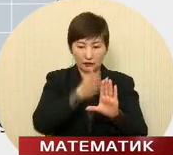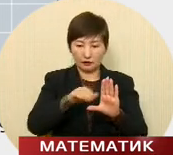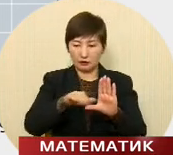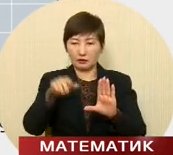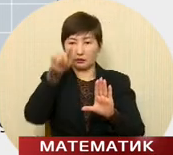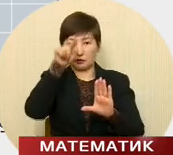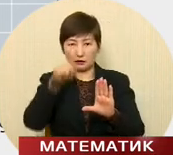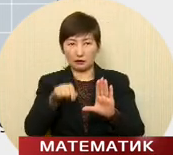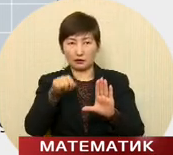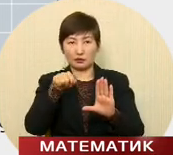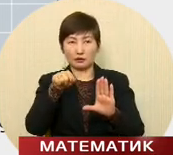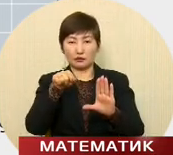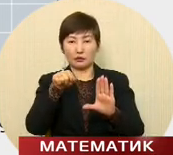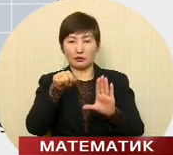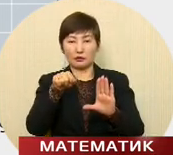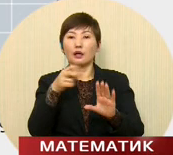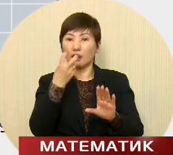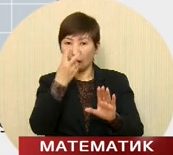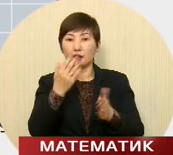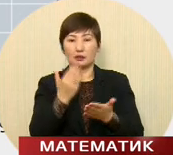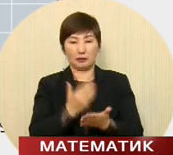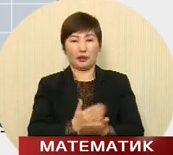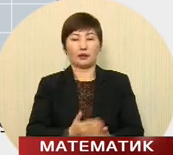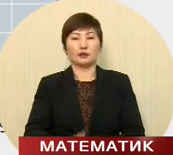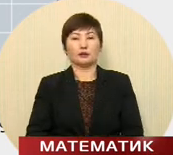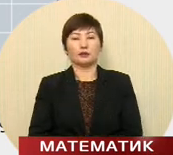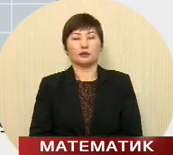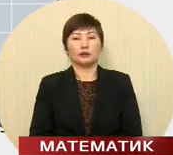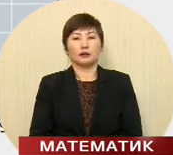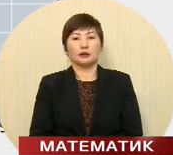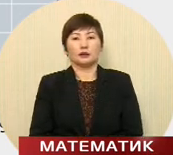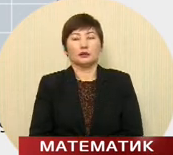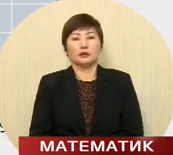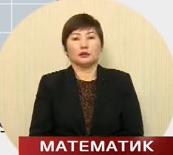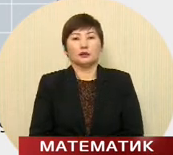24 хэмийн дулаантай байгаа нь графикаас харагдаж байна.